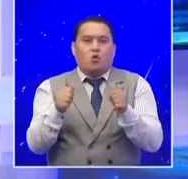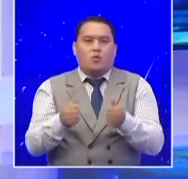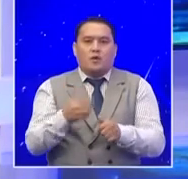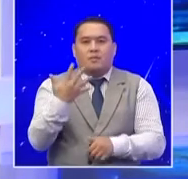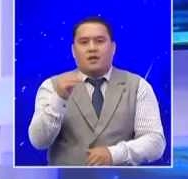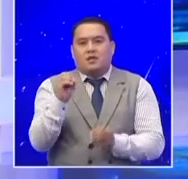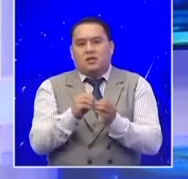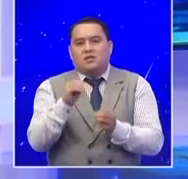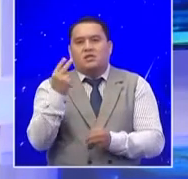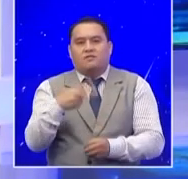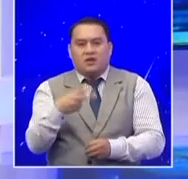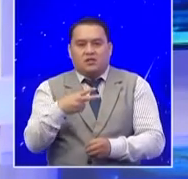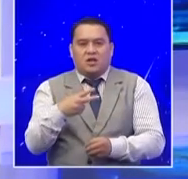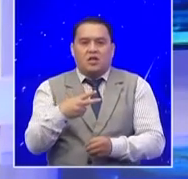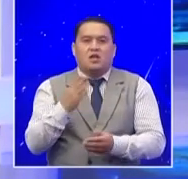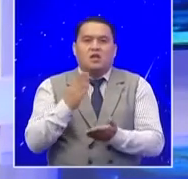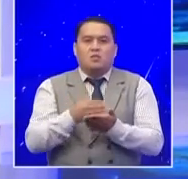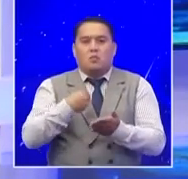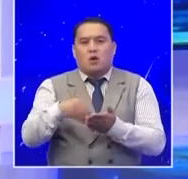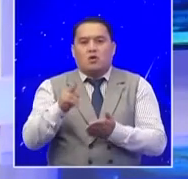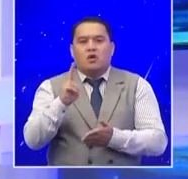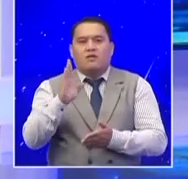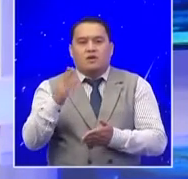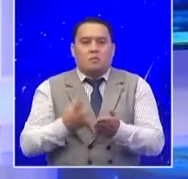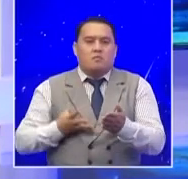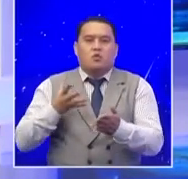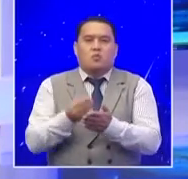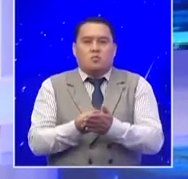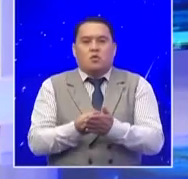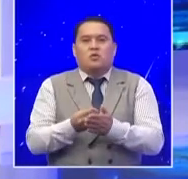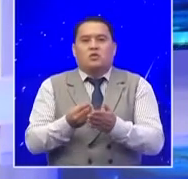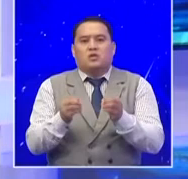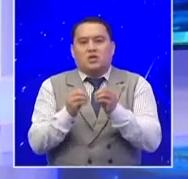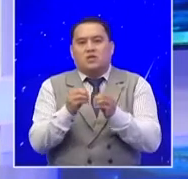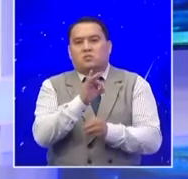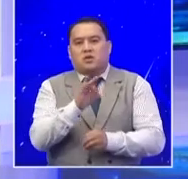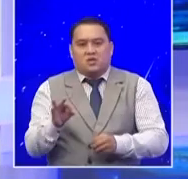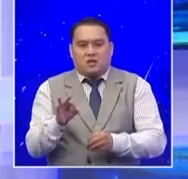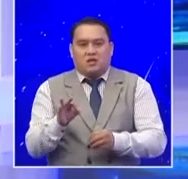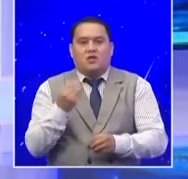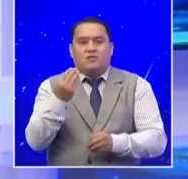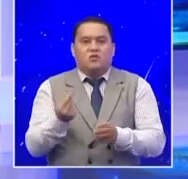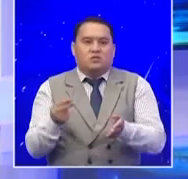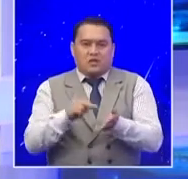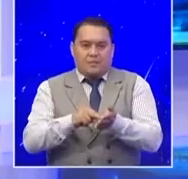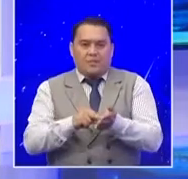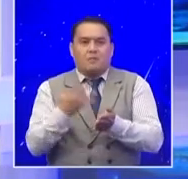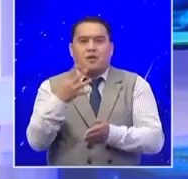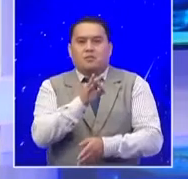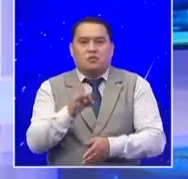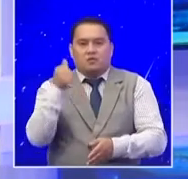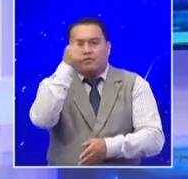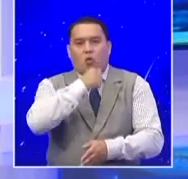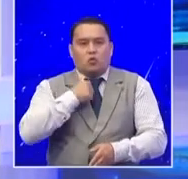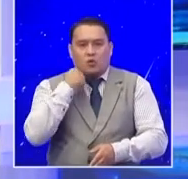формула 5-10-20 предусматривает покупку квартиры с первоначальным взносом всего 10% от ее стоимости под 5%